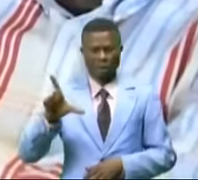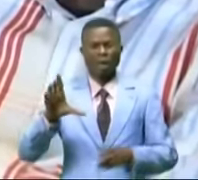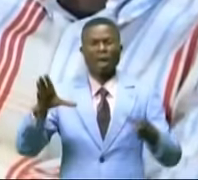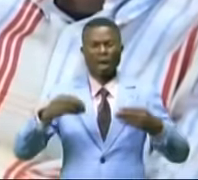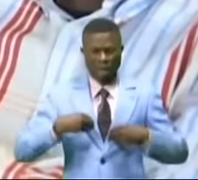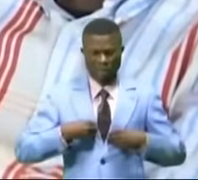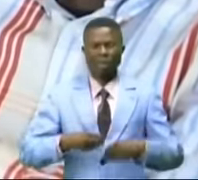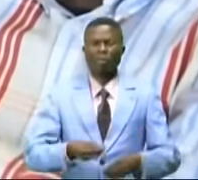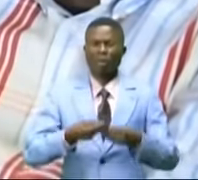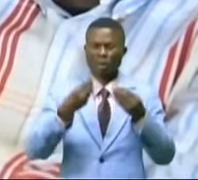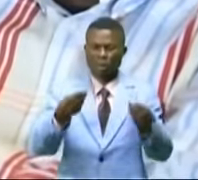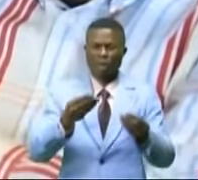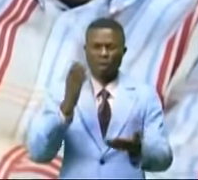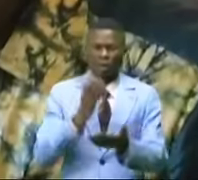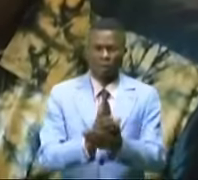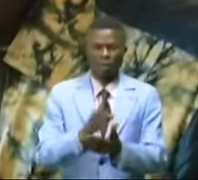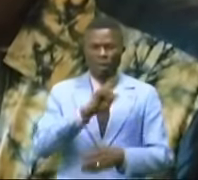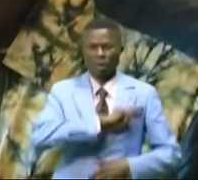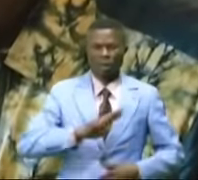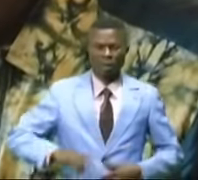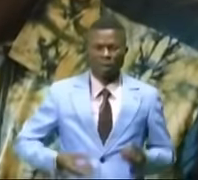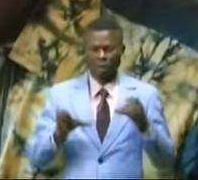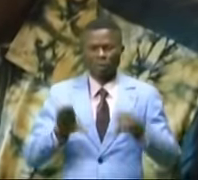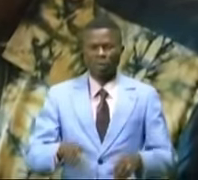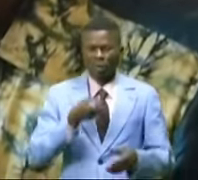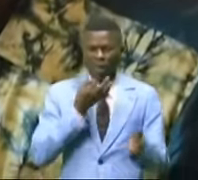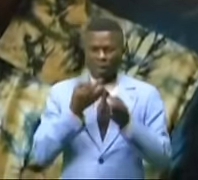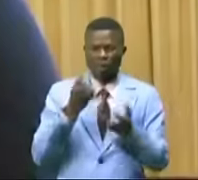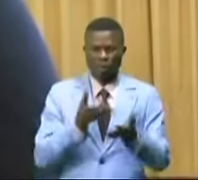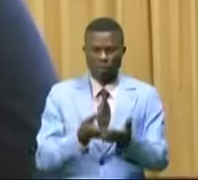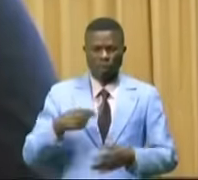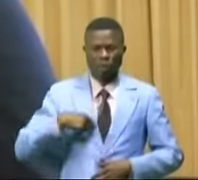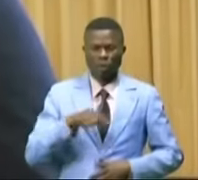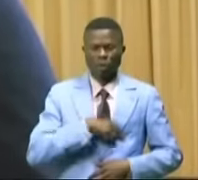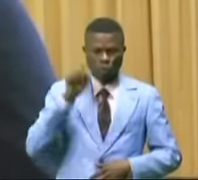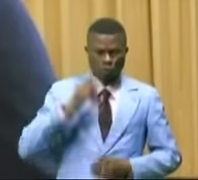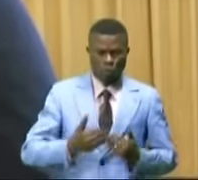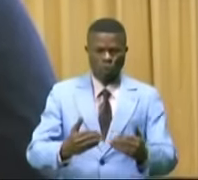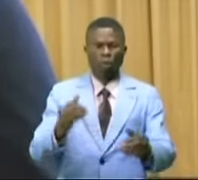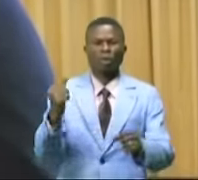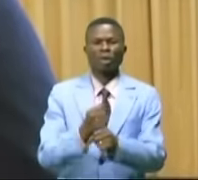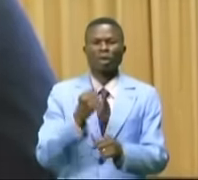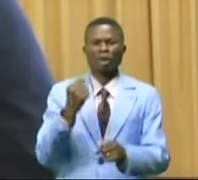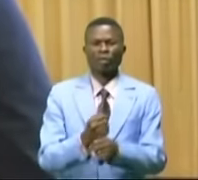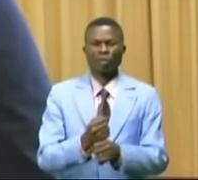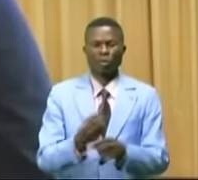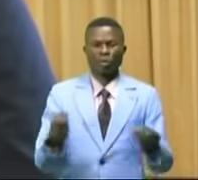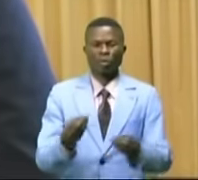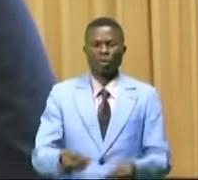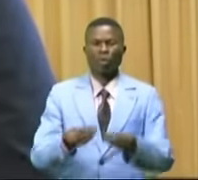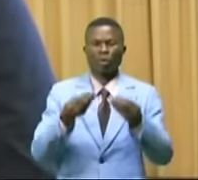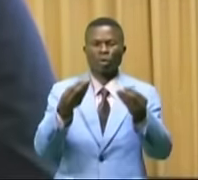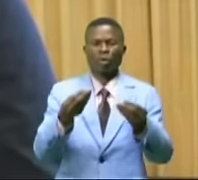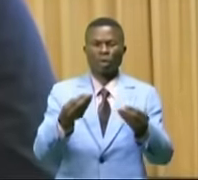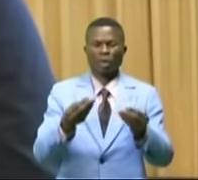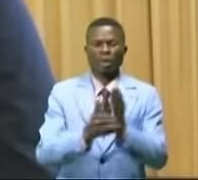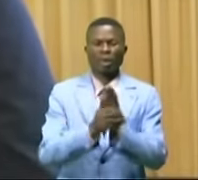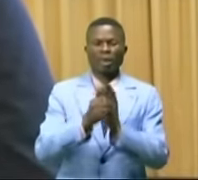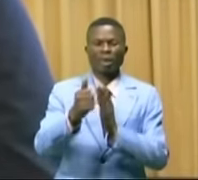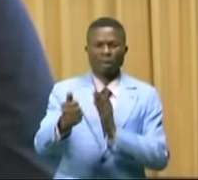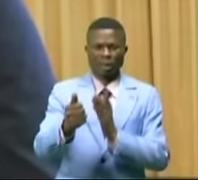de lutte contre la tuberculose en République démocratique du Congo. Nous devons travailler pour apporter une